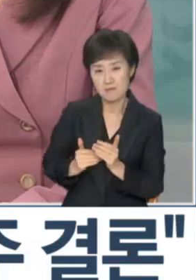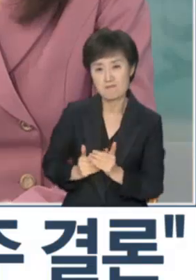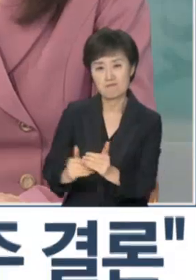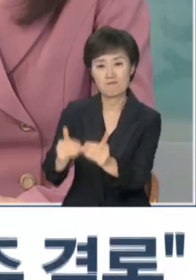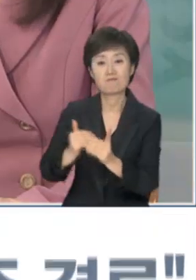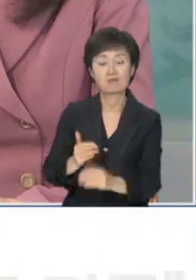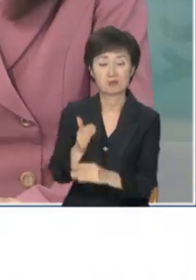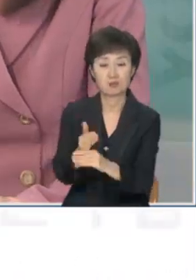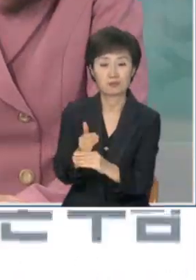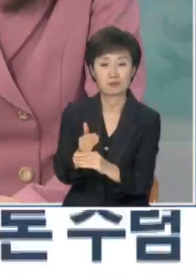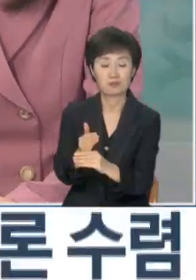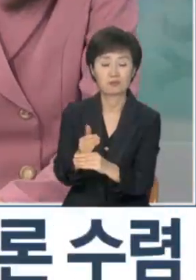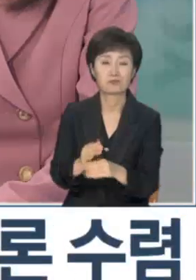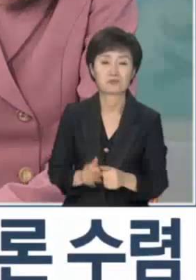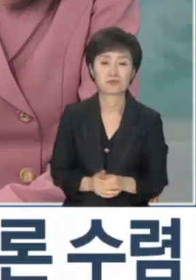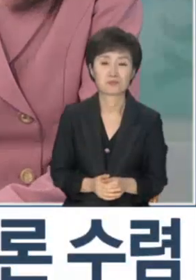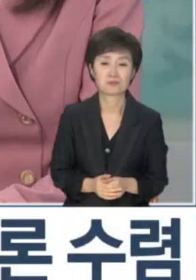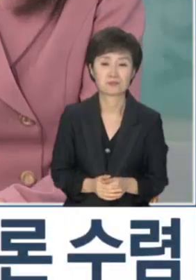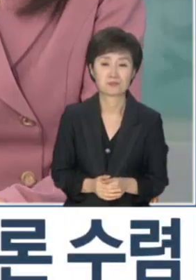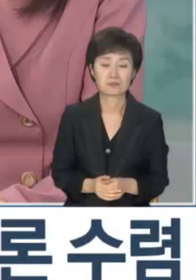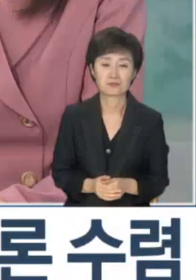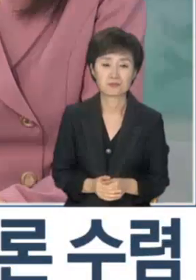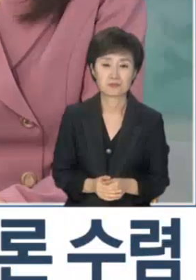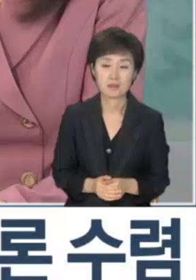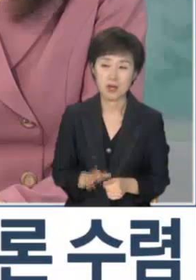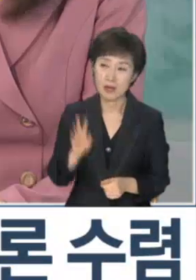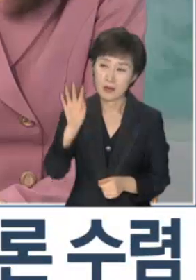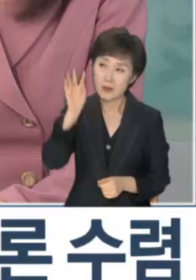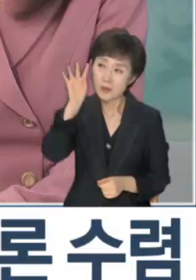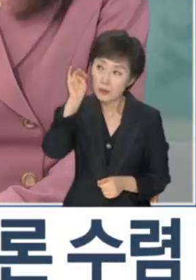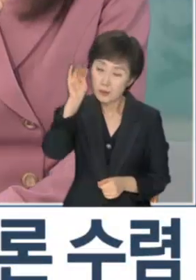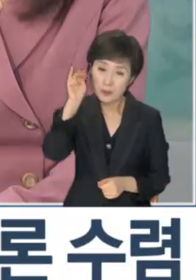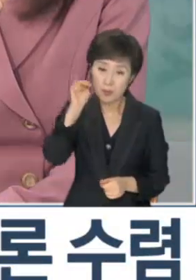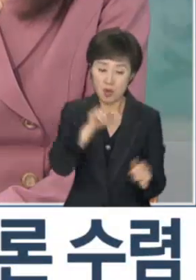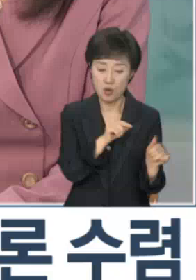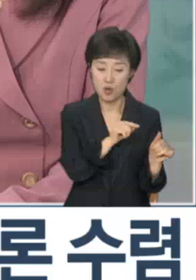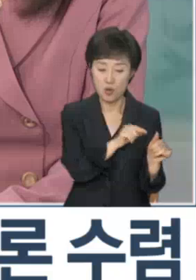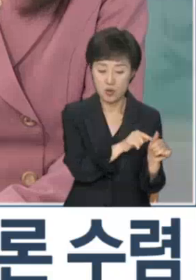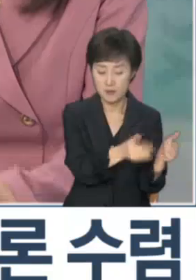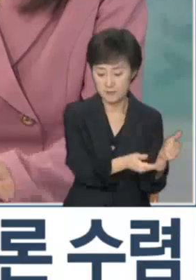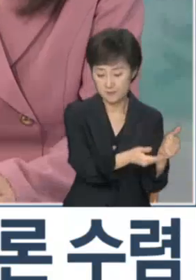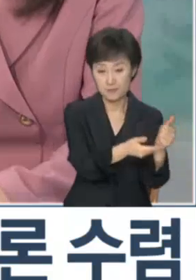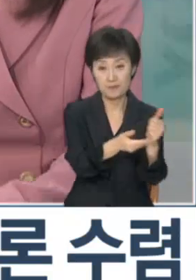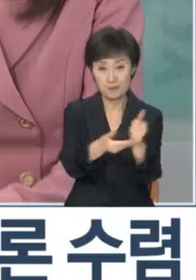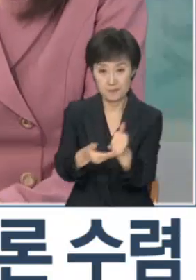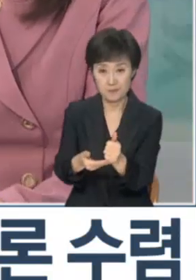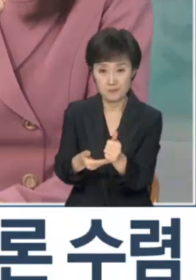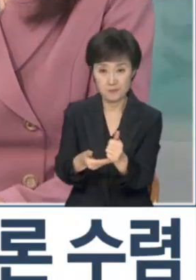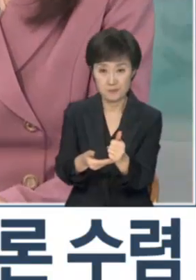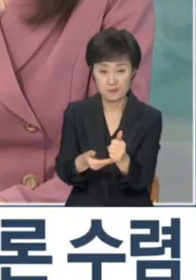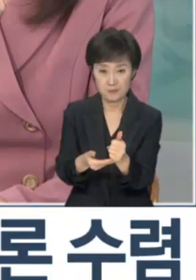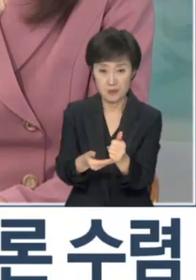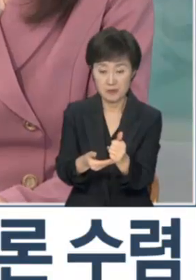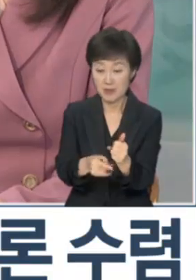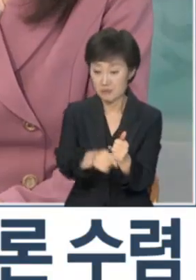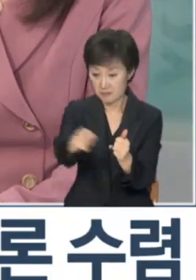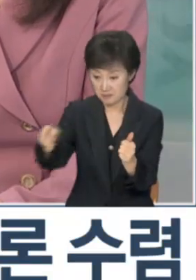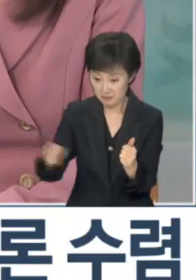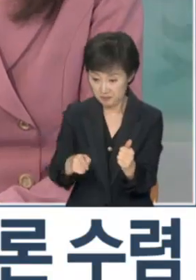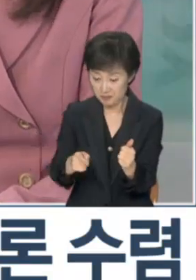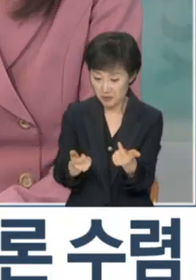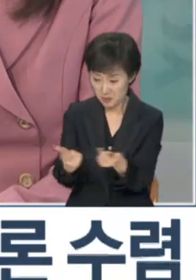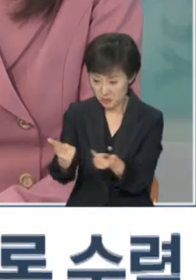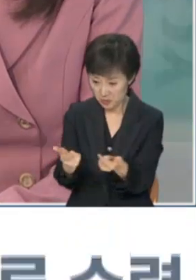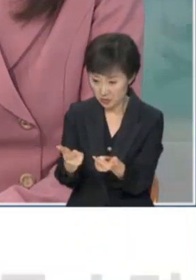거치고 있는 것이 아니겠는가라는 생각이 들고 결국 이번 주 내에 한동훈 장관을 비대위원장으로 선임하는 그런 안들이 어느